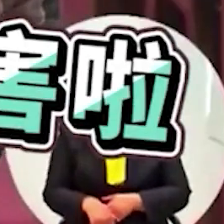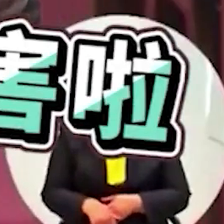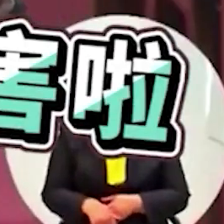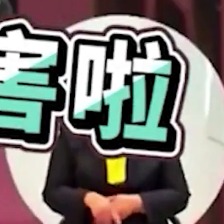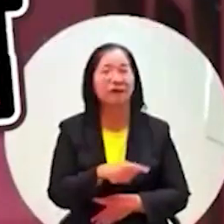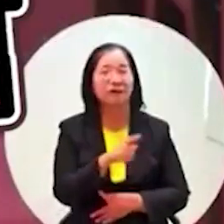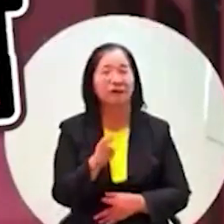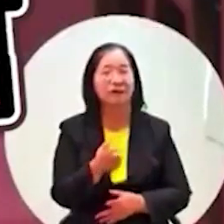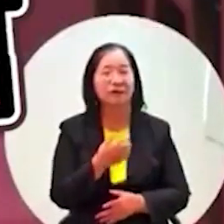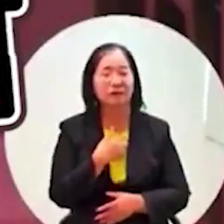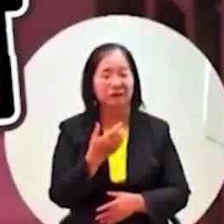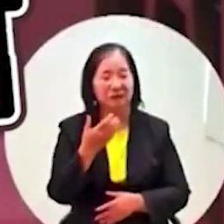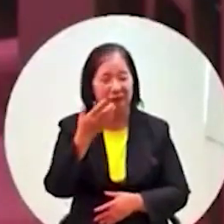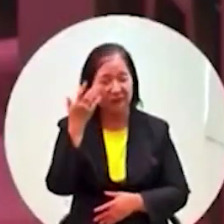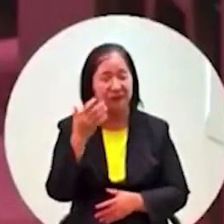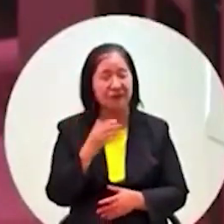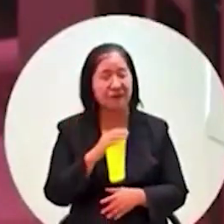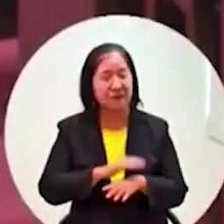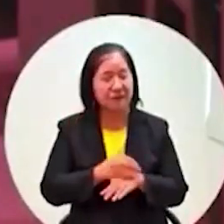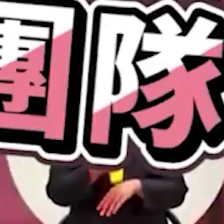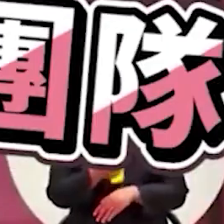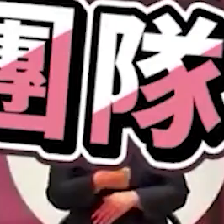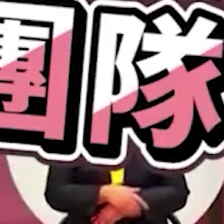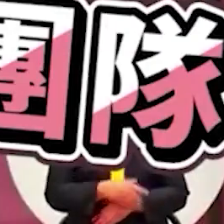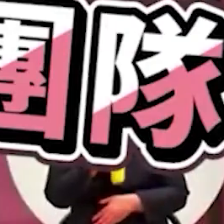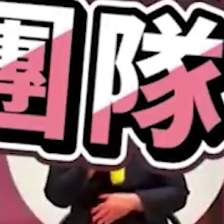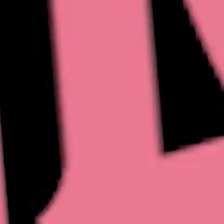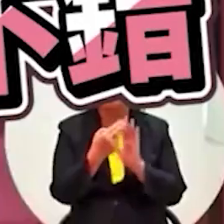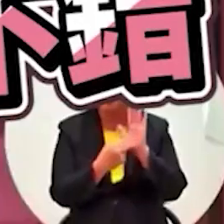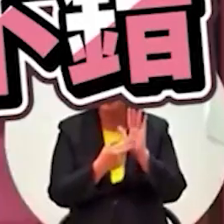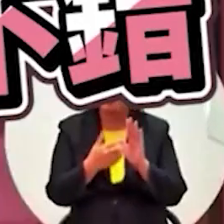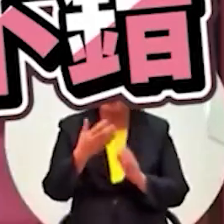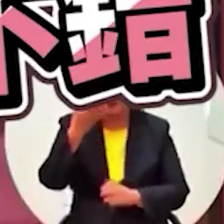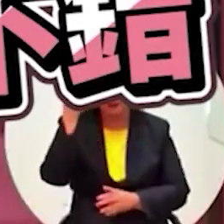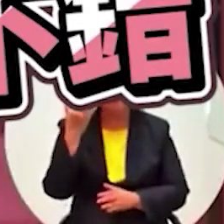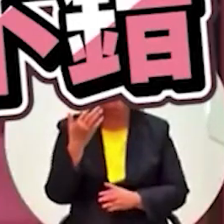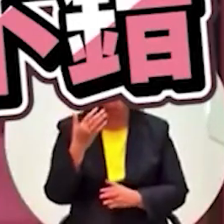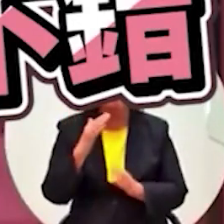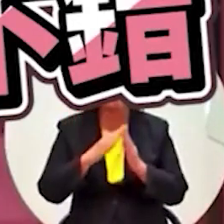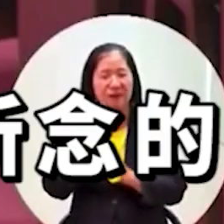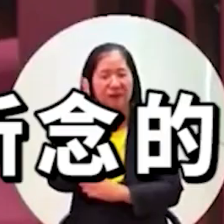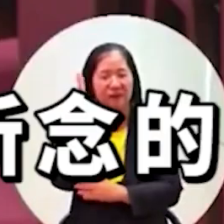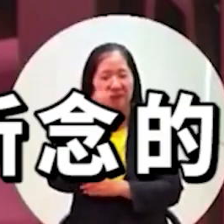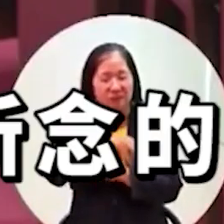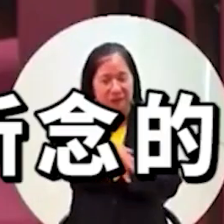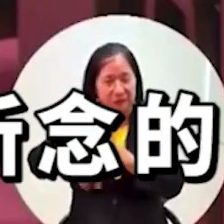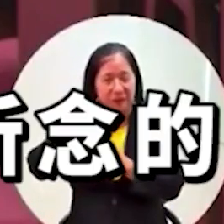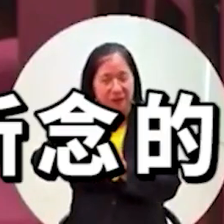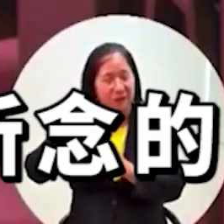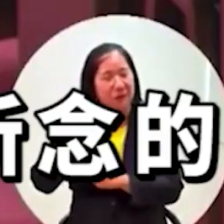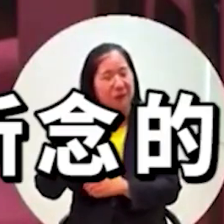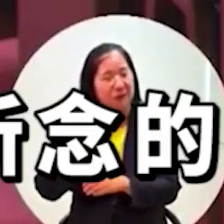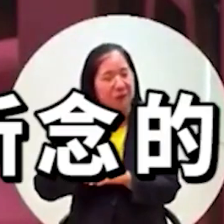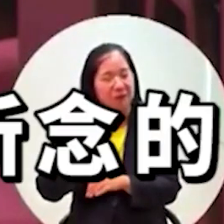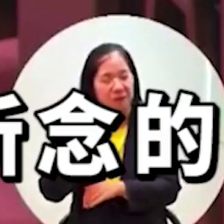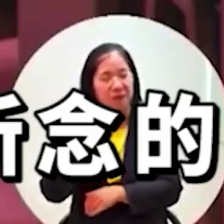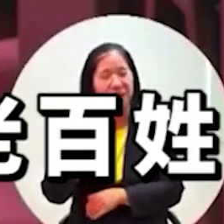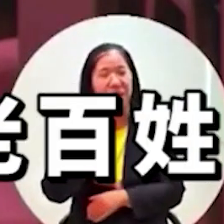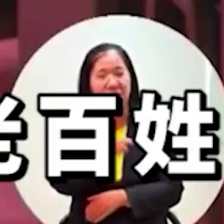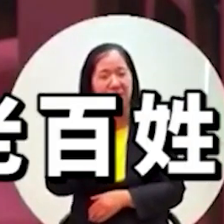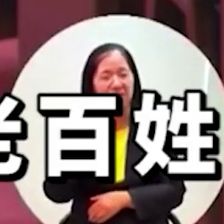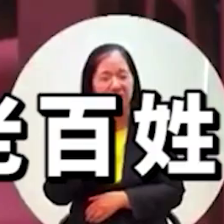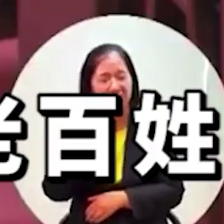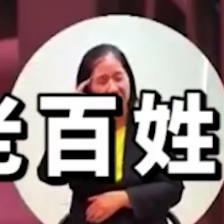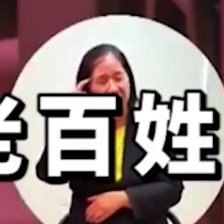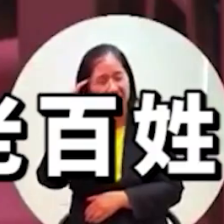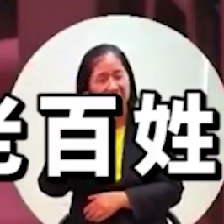害啦？不会演，我要说前朝那个团队真的是很不错。他们所想的心所念的真